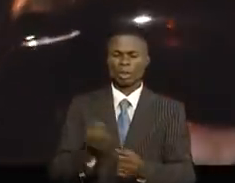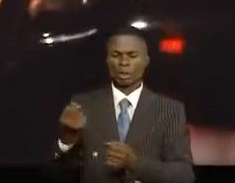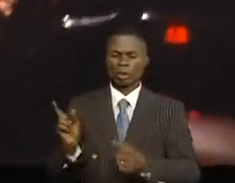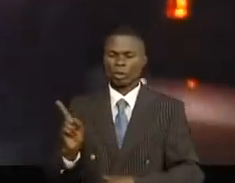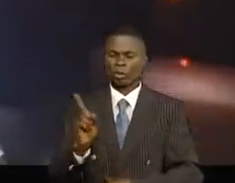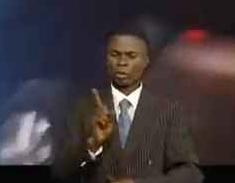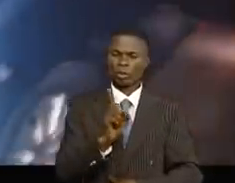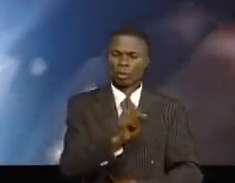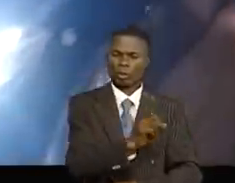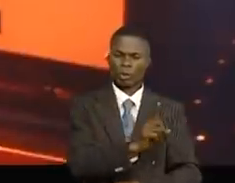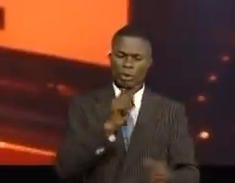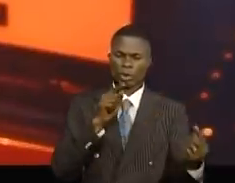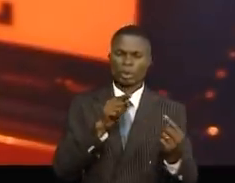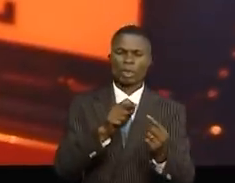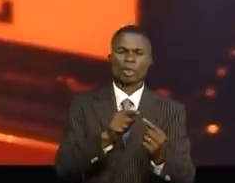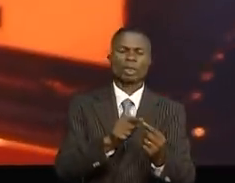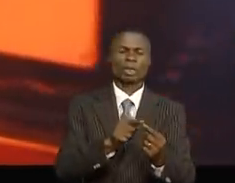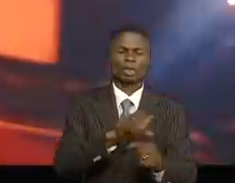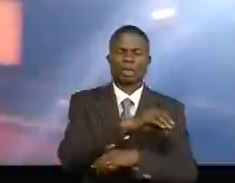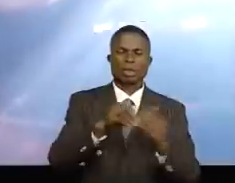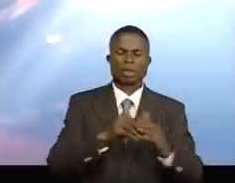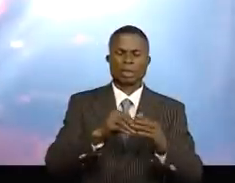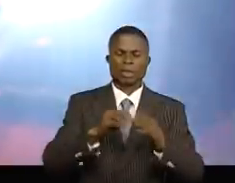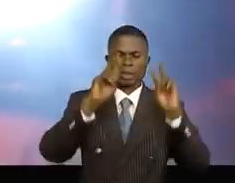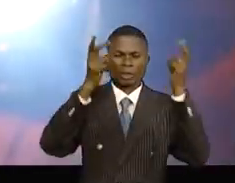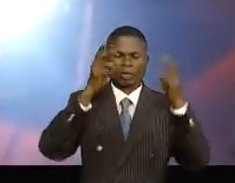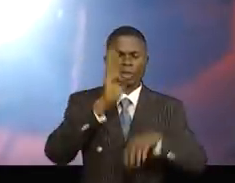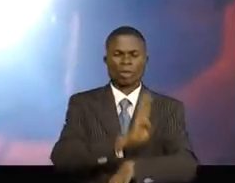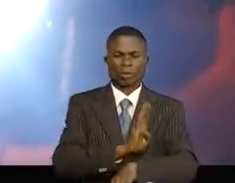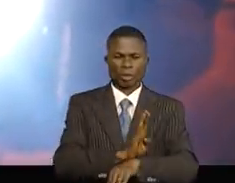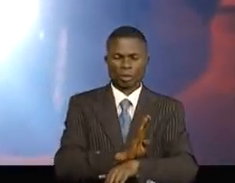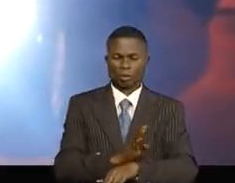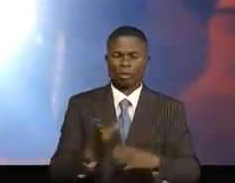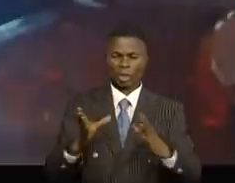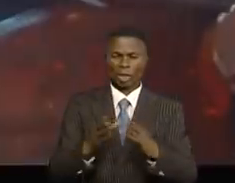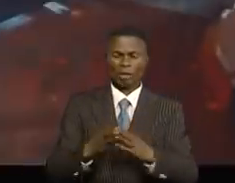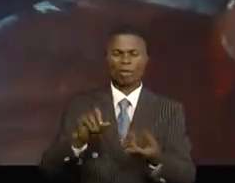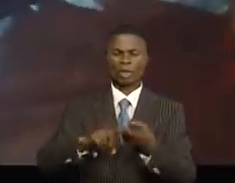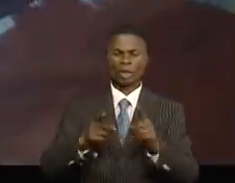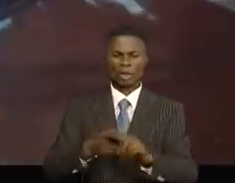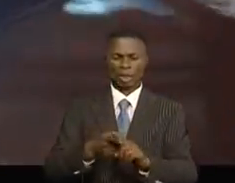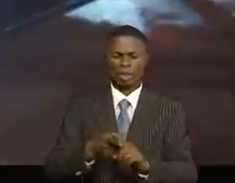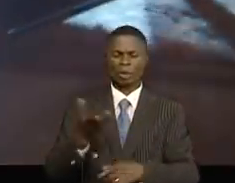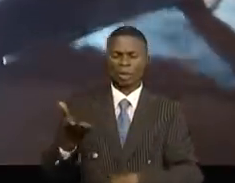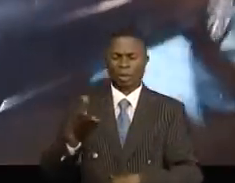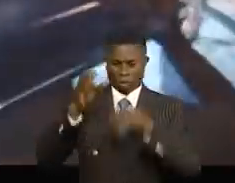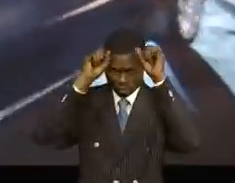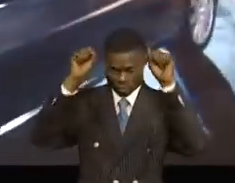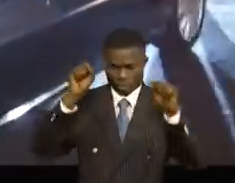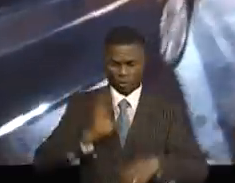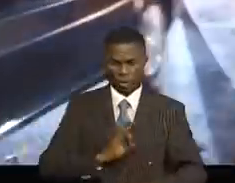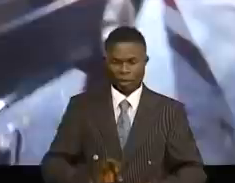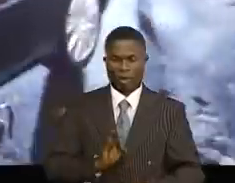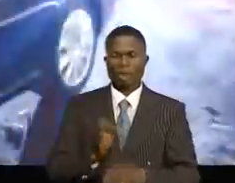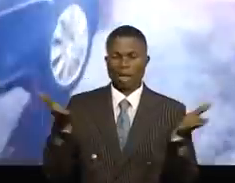présidentiel s'est ébranlé vers le centre-ville de Brazzaville. En compagnie de ses pairs, le chef de l'État assistera ce